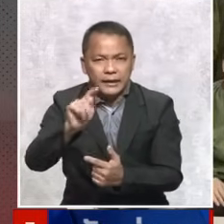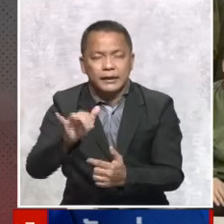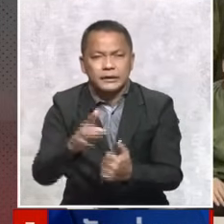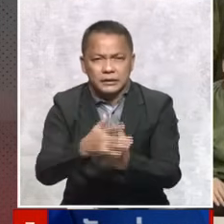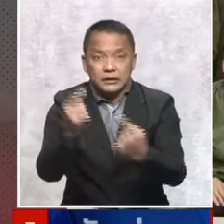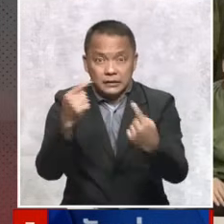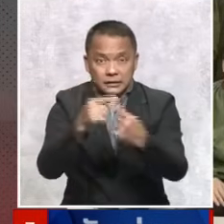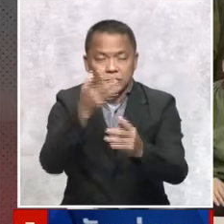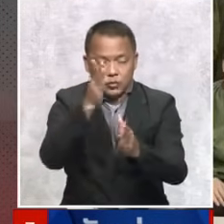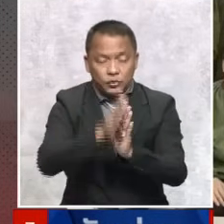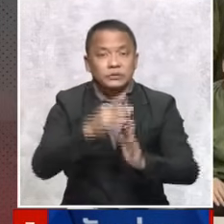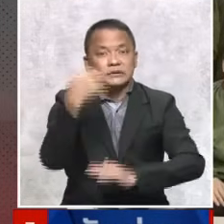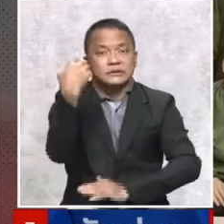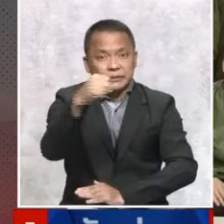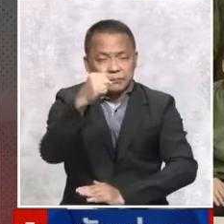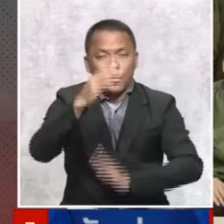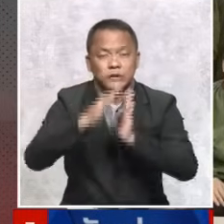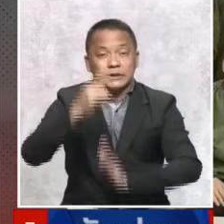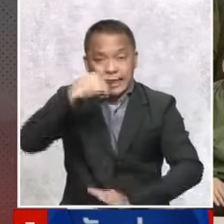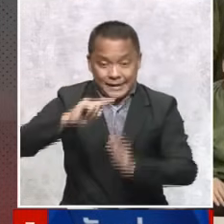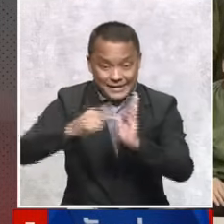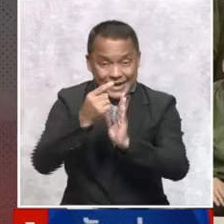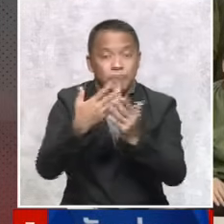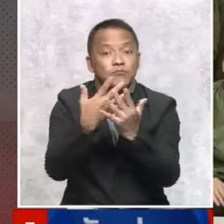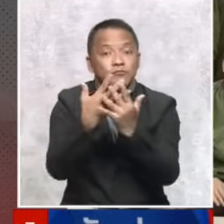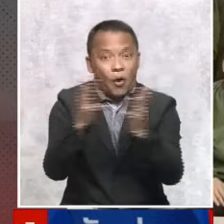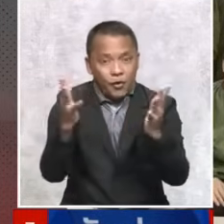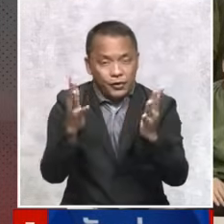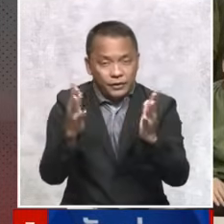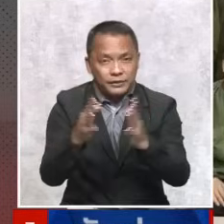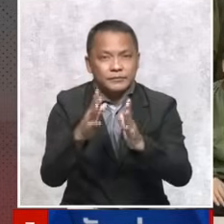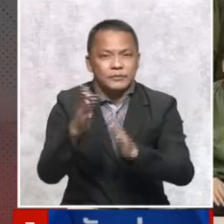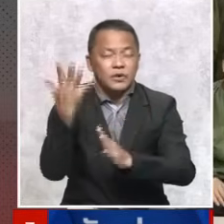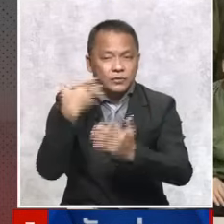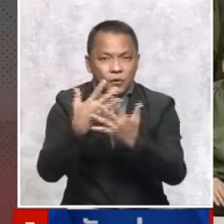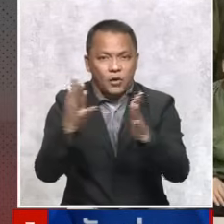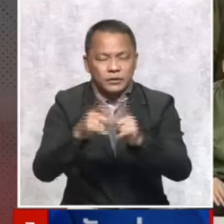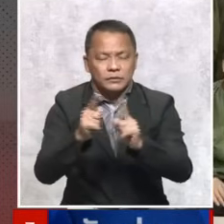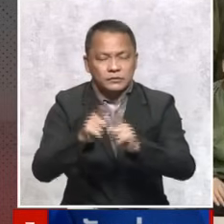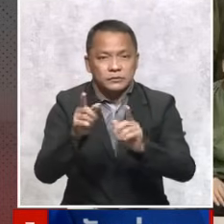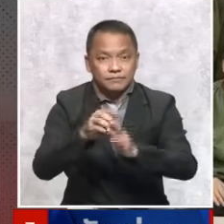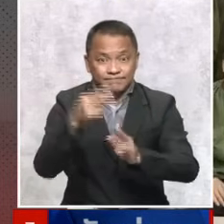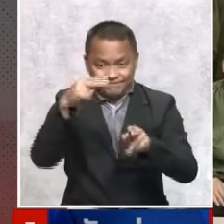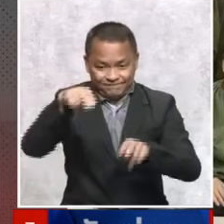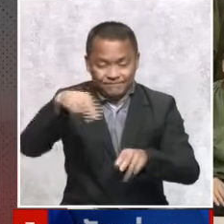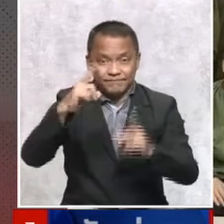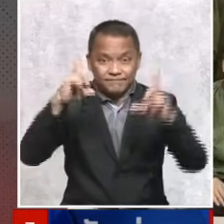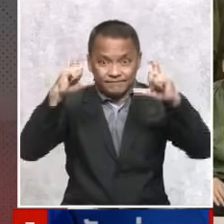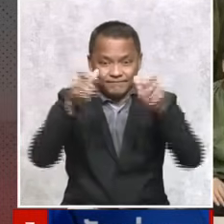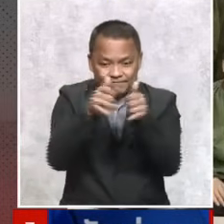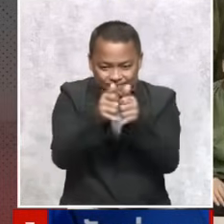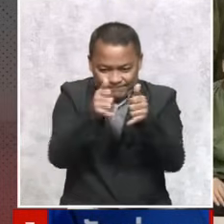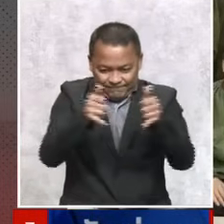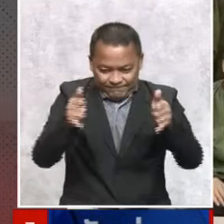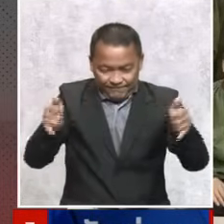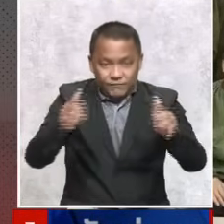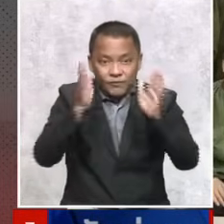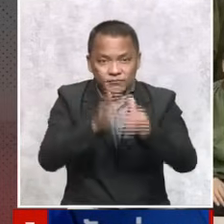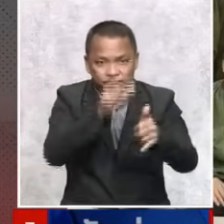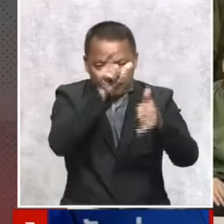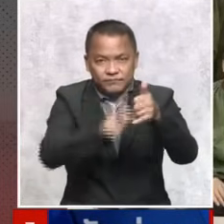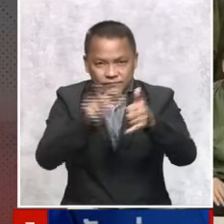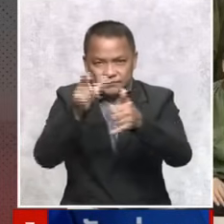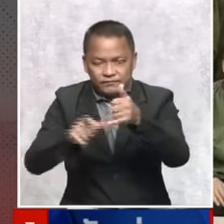นี่เป็น10คนไทยชุดแรกที่ได้รับการปล่อยตัวออกมาคุณผู้ชมแล้วก็คือภาพถ่ายนะนี่ภาพถ่ายแต่ละคน